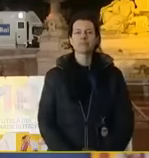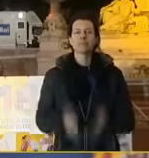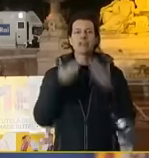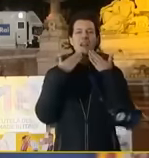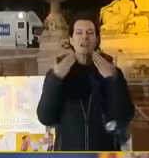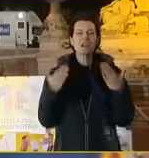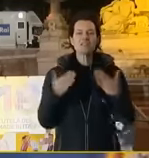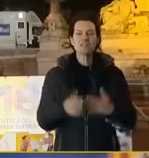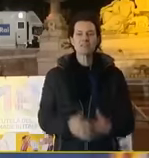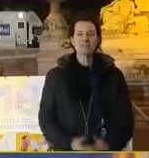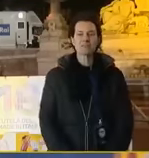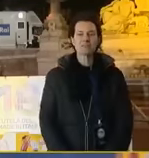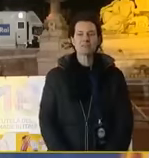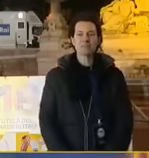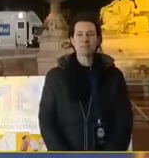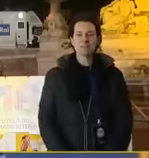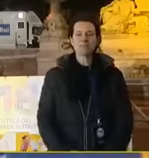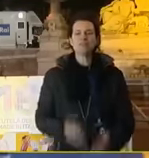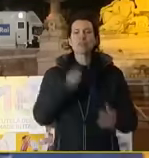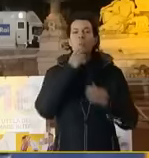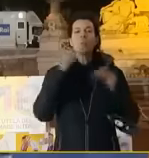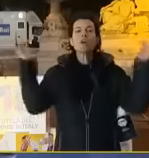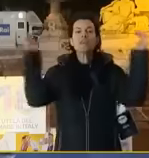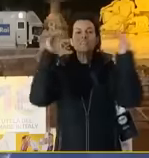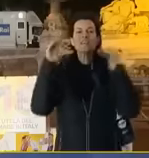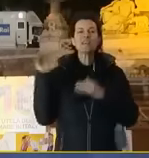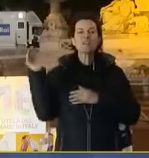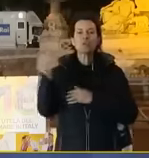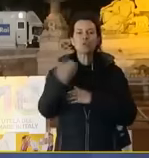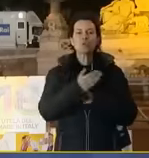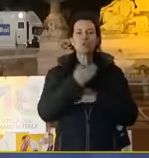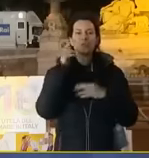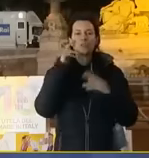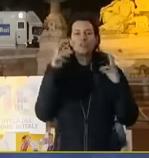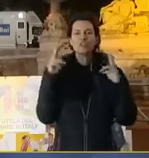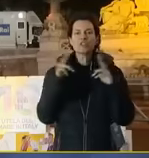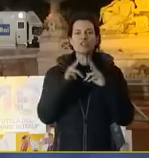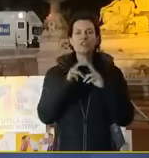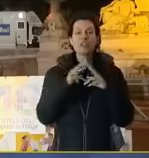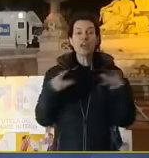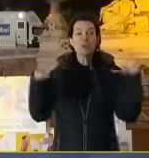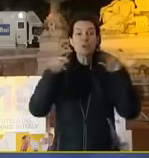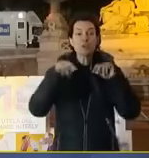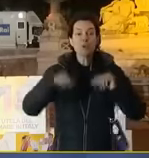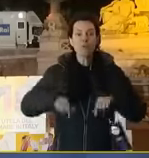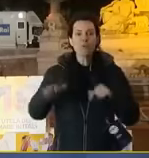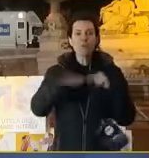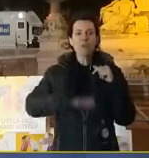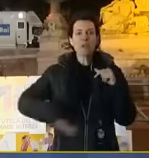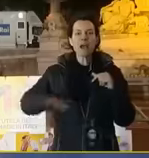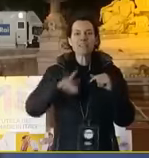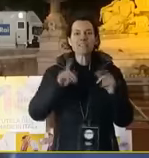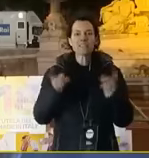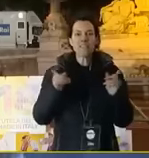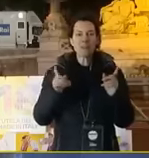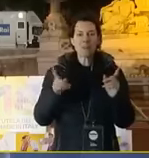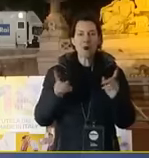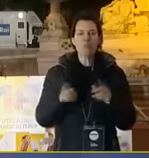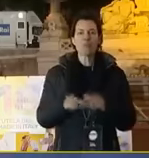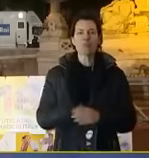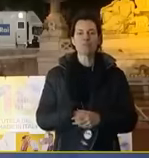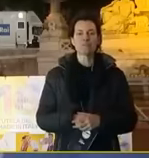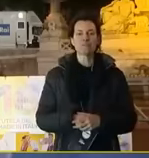Grazie. Buonasera a tutti e ci vediamo un'altra volta qui in Piazza del Popolo.